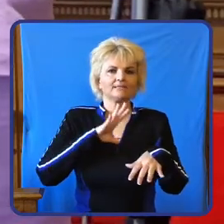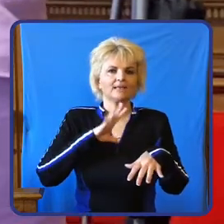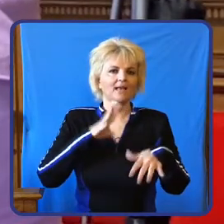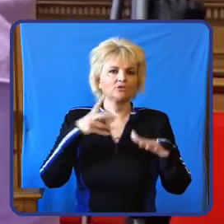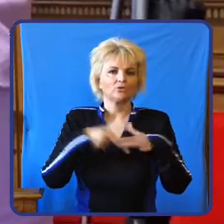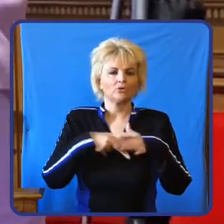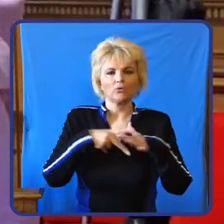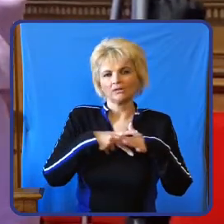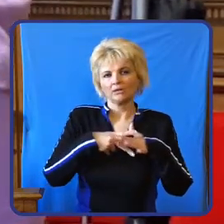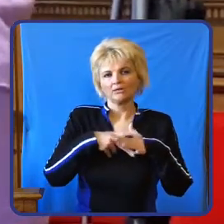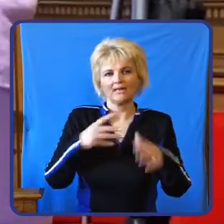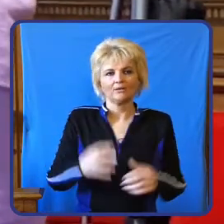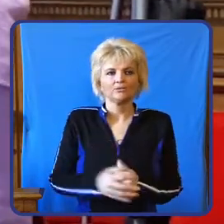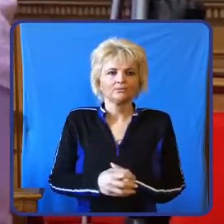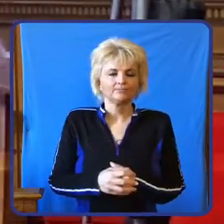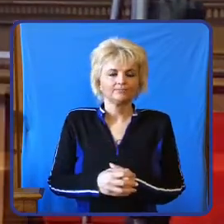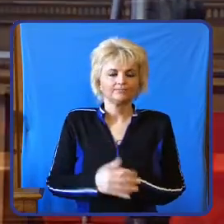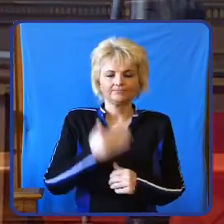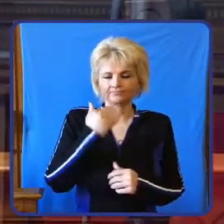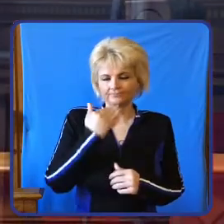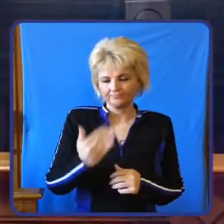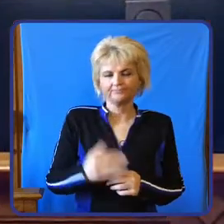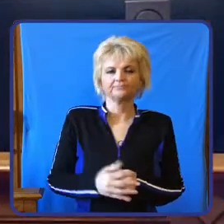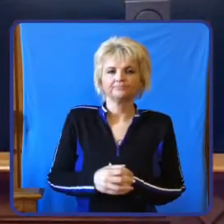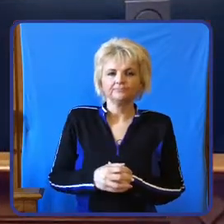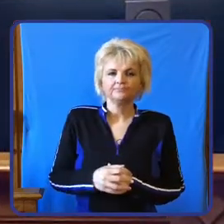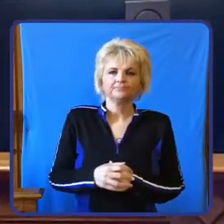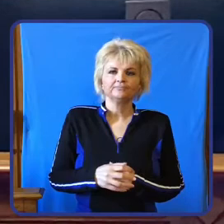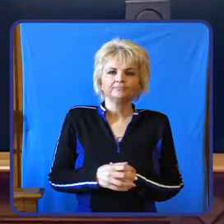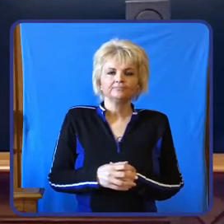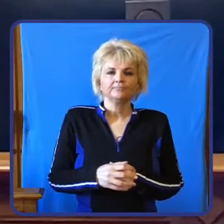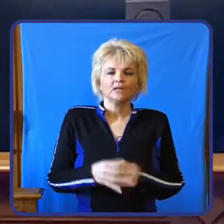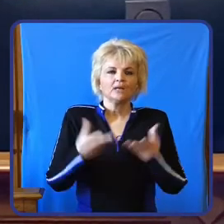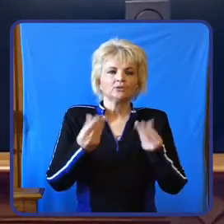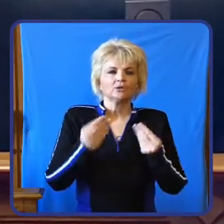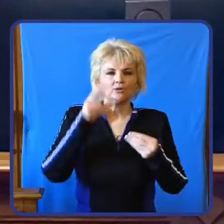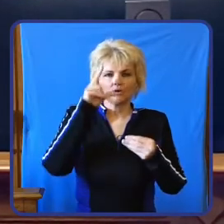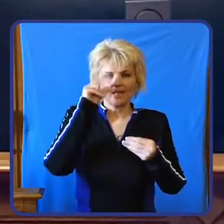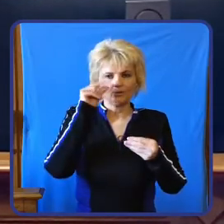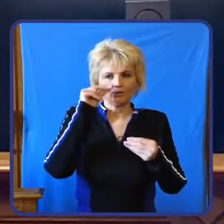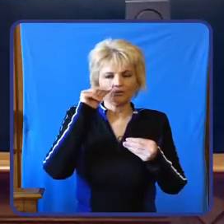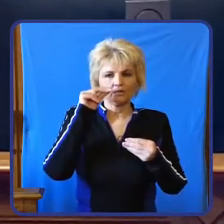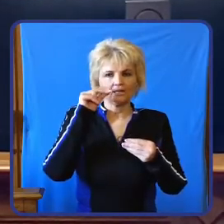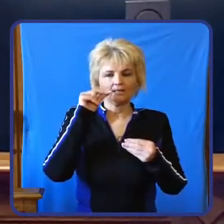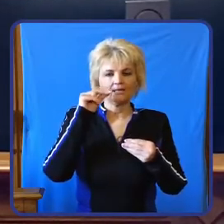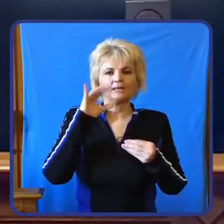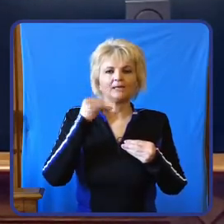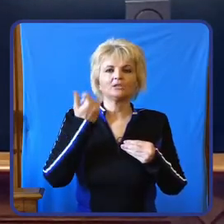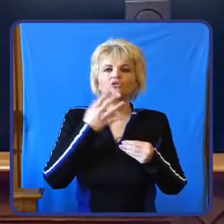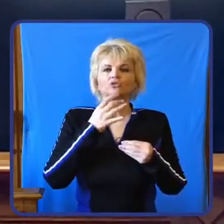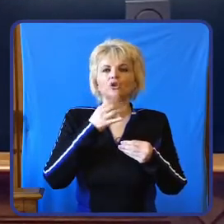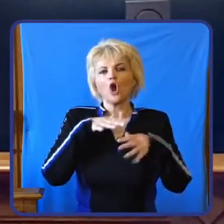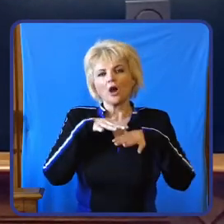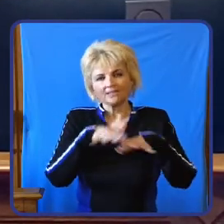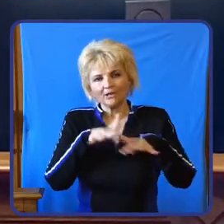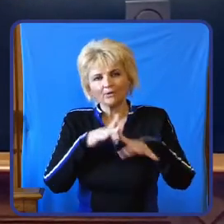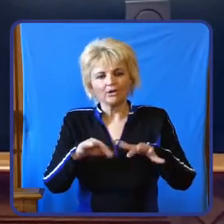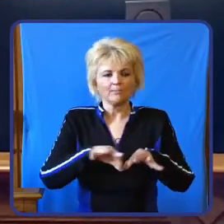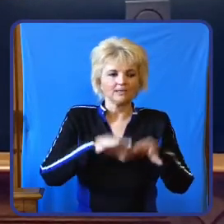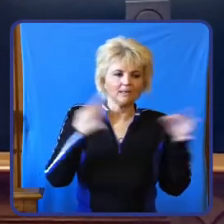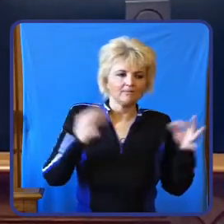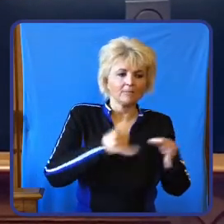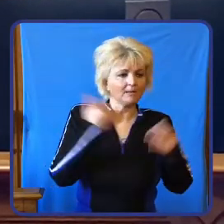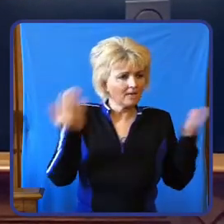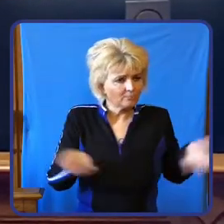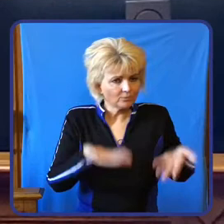dolgokat megakadályozni. Úgyhogy köszönöm szépen. Köszönöm szépen. Hát sokszor a rendőrségnél is hatékonyabb a nyilvánosság, úgyhogy mindenkit arra buzdítok, hogy nyugodtan,